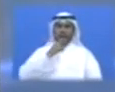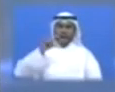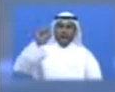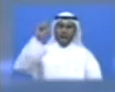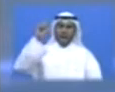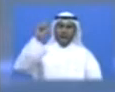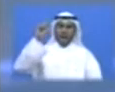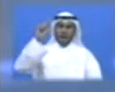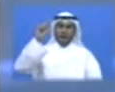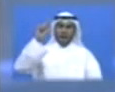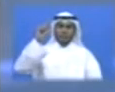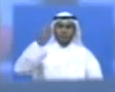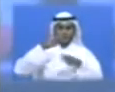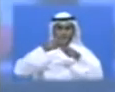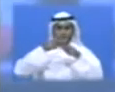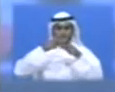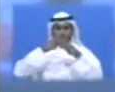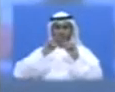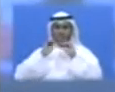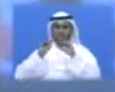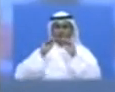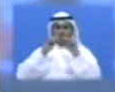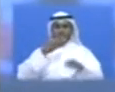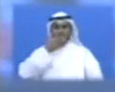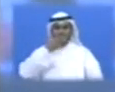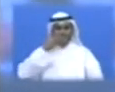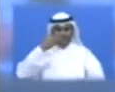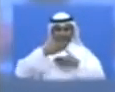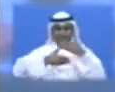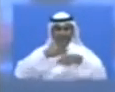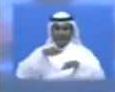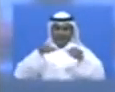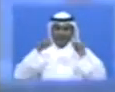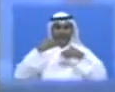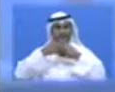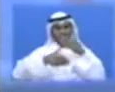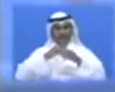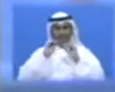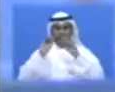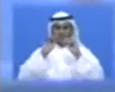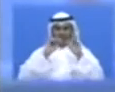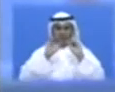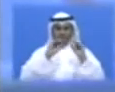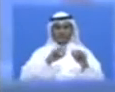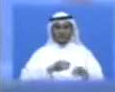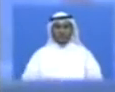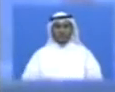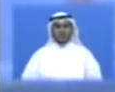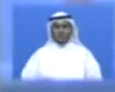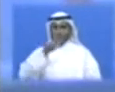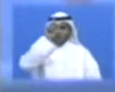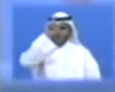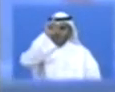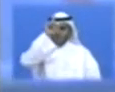الأحمر الكويتية بتوزيع مساعدة حملة عيد الفطر للاجئين السوريين في عدد من التجمعات السكانية للاجئين، حيث